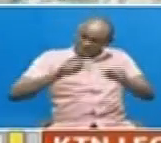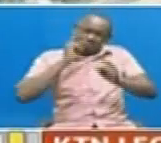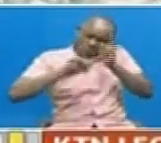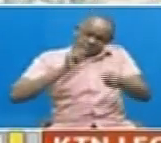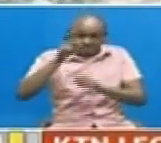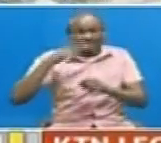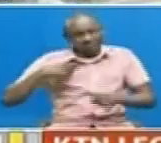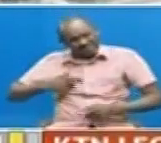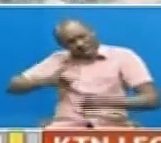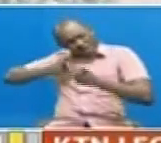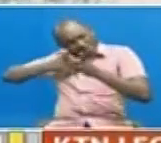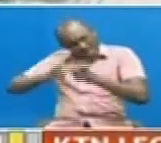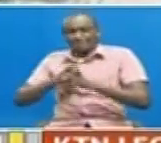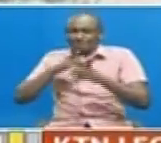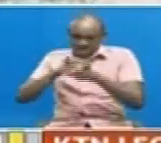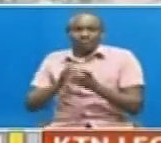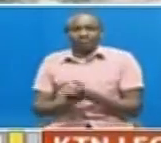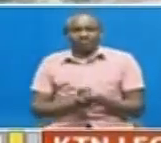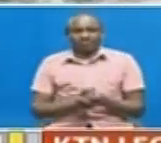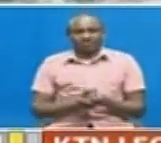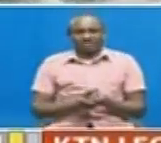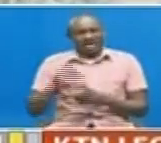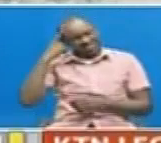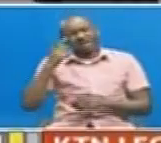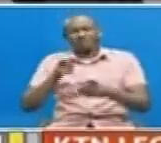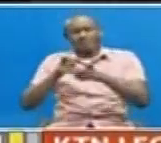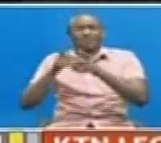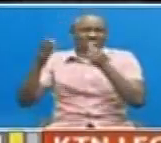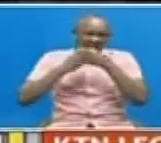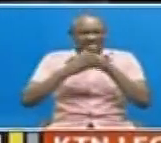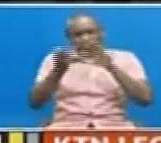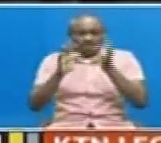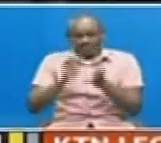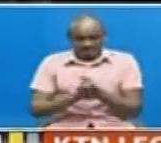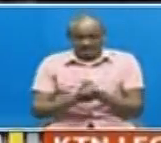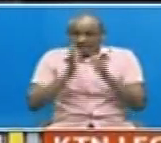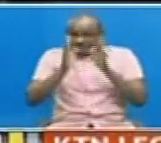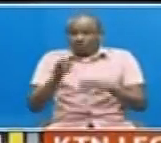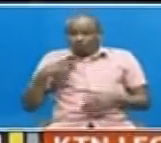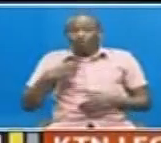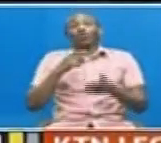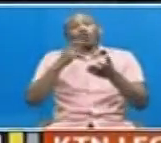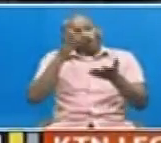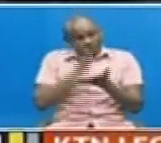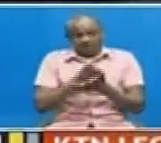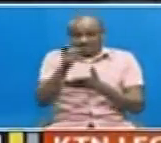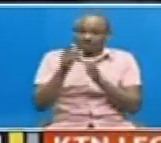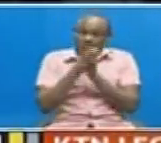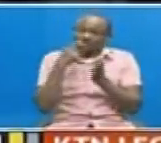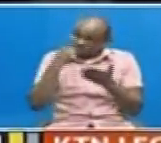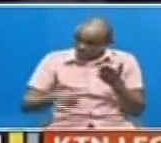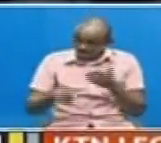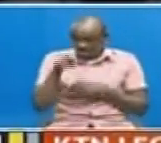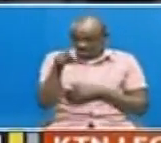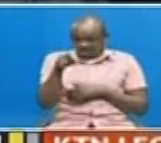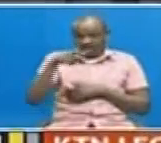yangu, ndo walifuata yeye, walipiga risasi karibu kadhaa tisa. Akidhibitisha kisa hiki, naibu kamishna wa kaunti ndogo ya